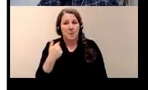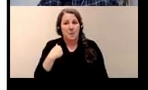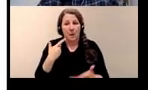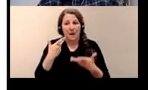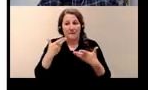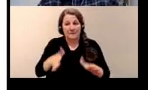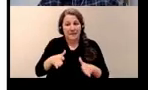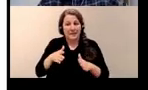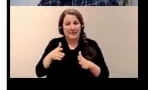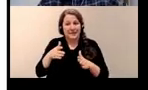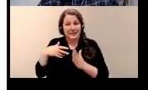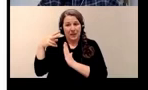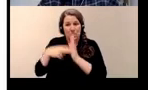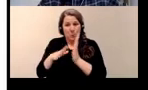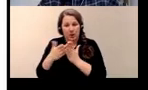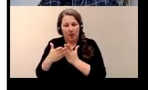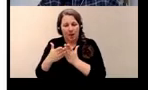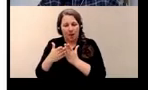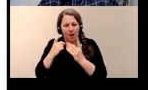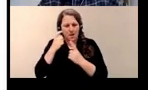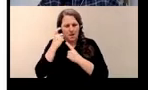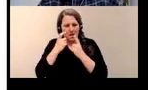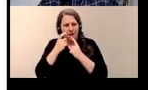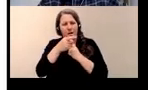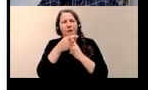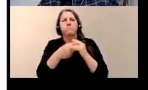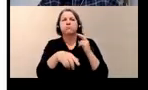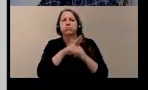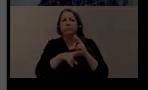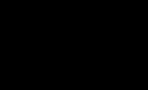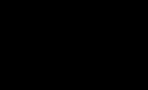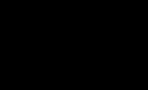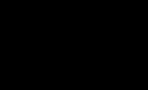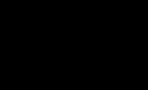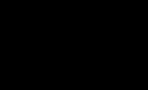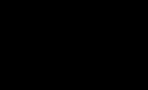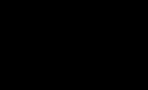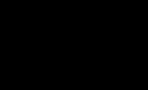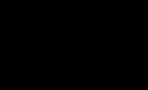ouvrage, répond à plusieurs des questions que j'avais déjà.